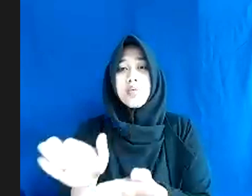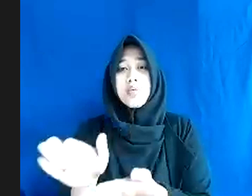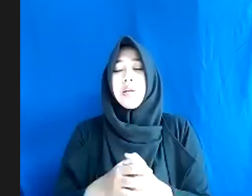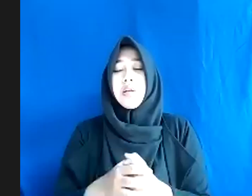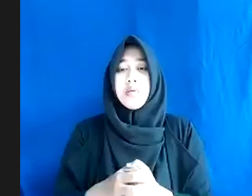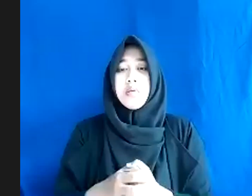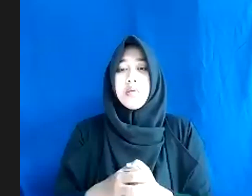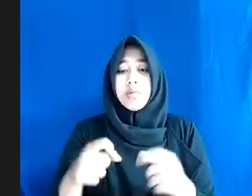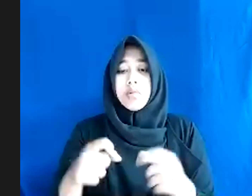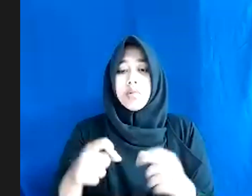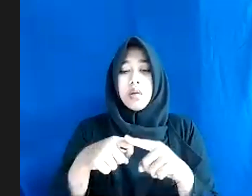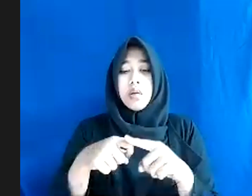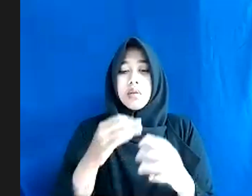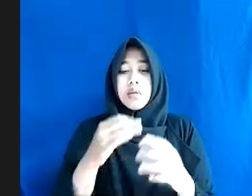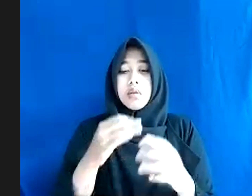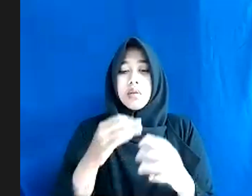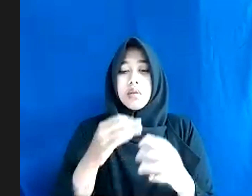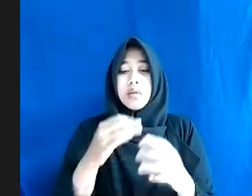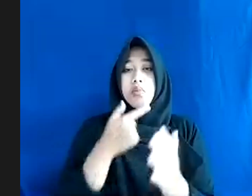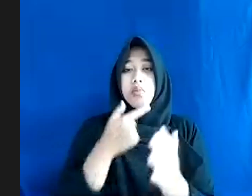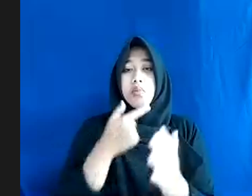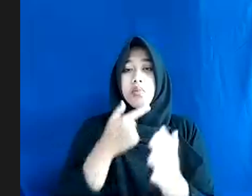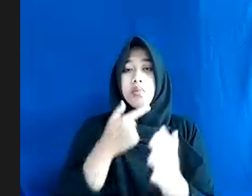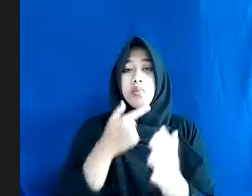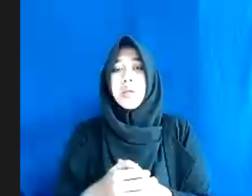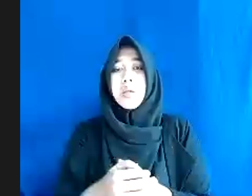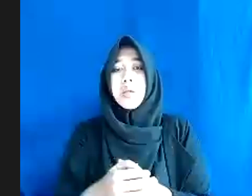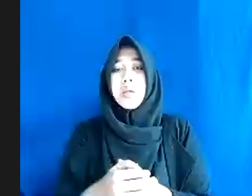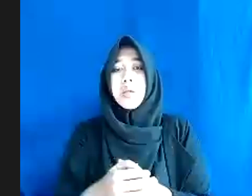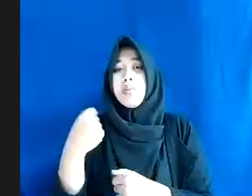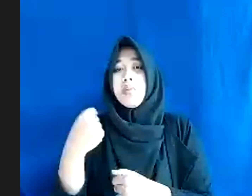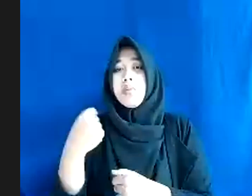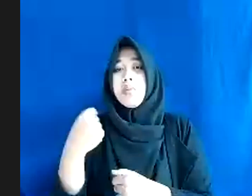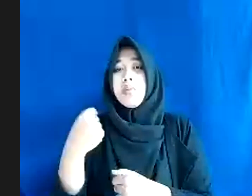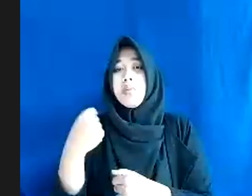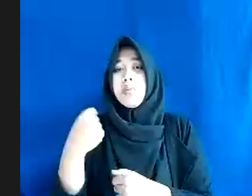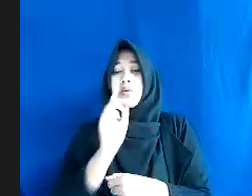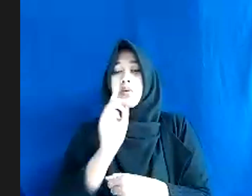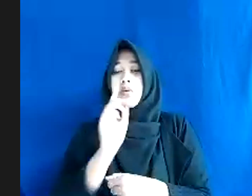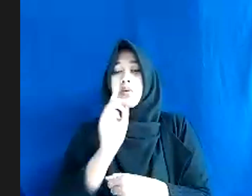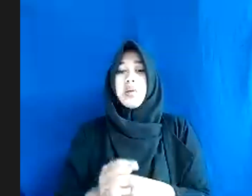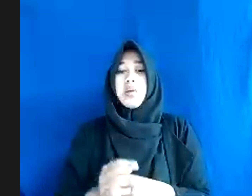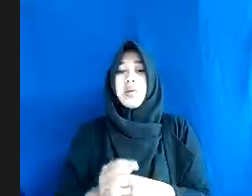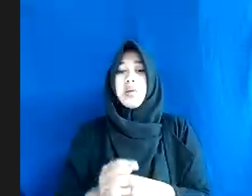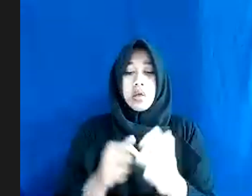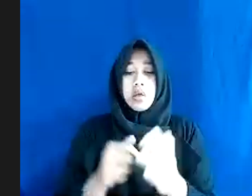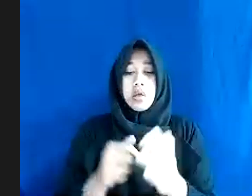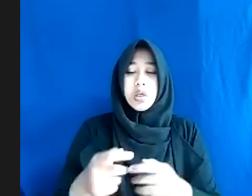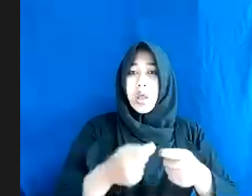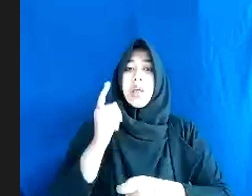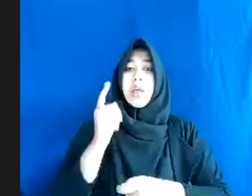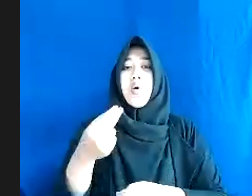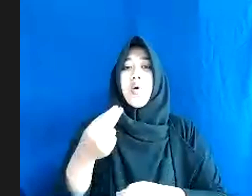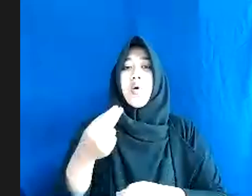menjadi penting. Kita tidak bisa berdiam diri karena uang yang hari ini dikelola oleh pemerintah itu adalah uang panjenengan semua, itu adalah